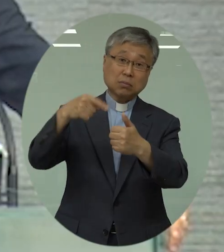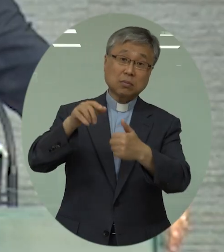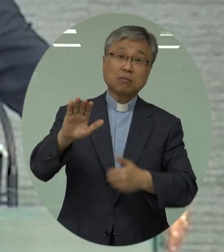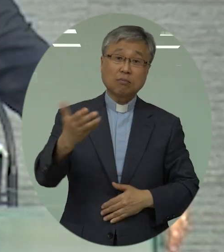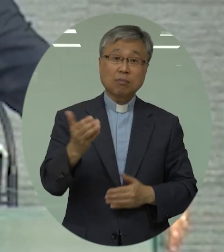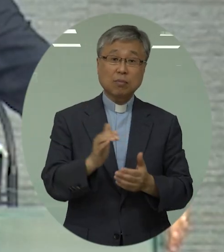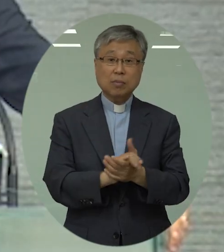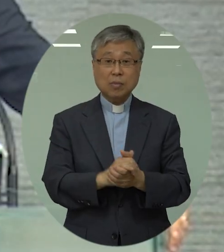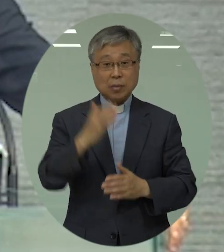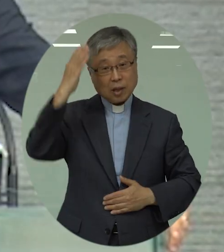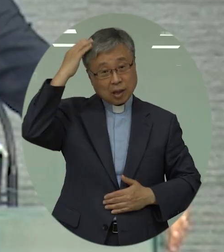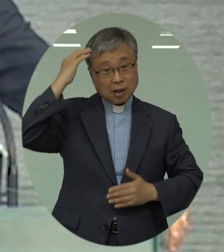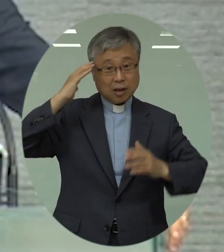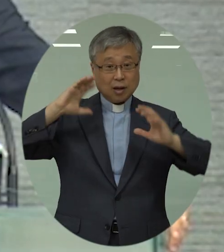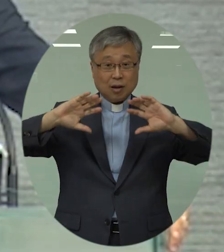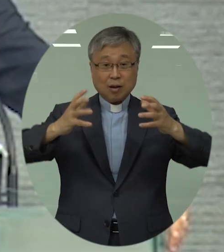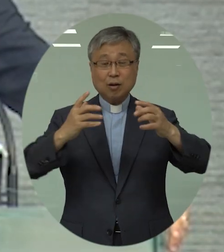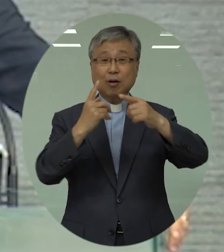우리 한국